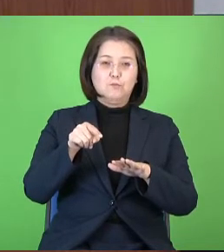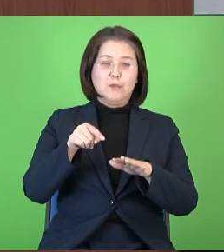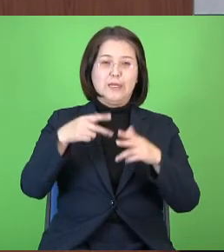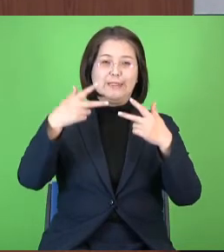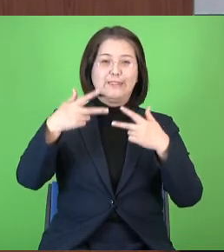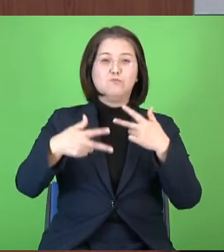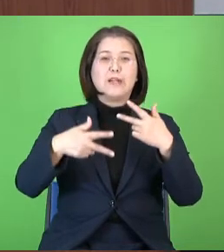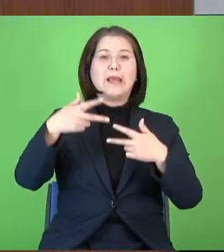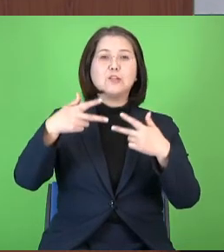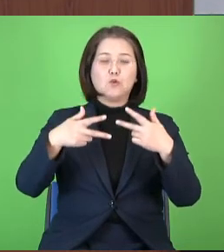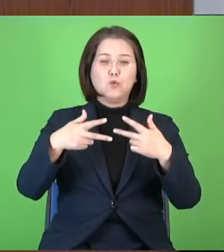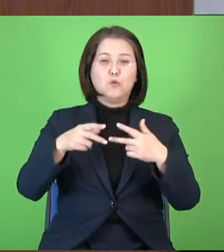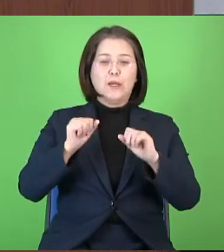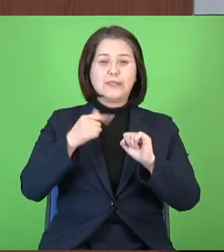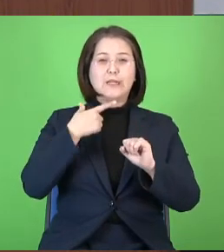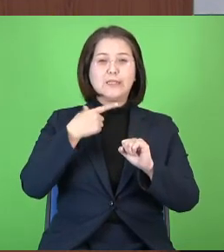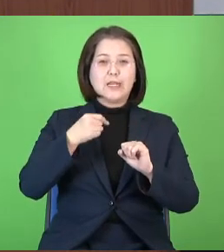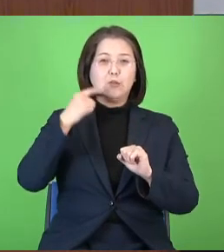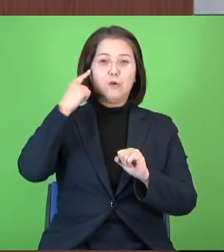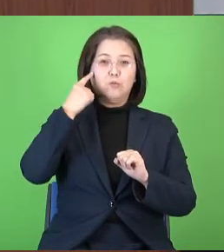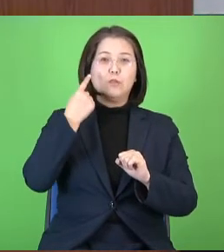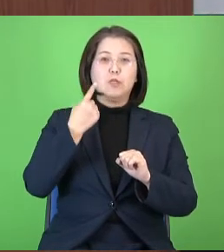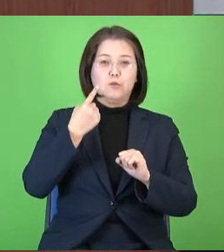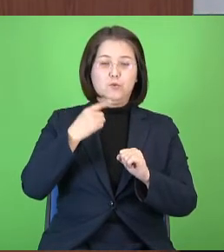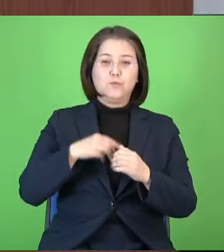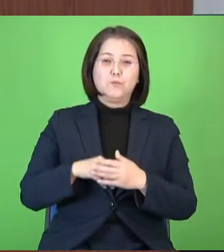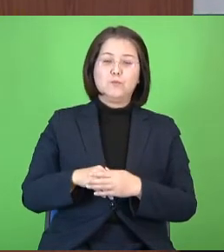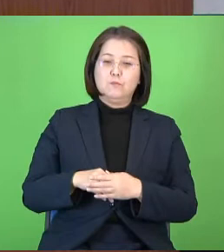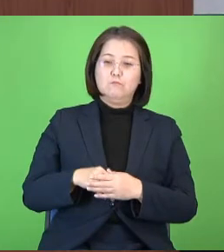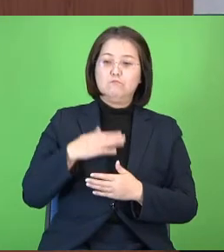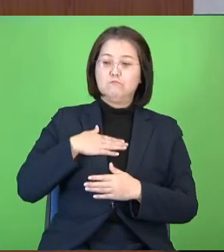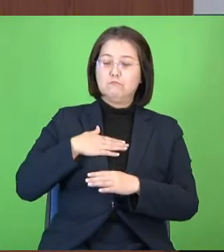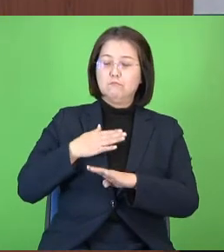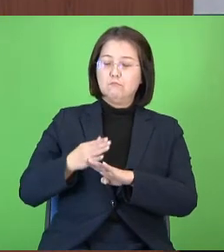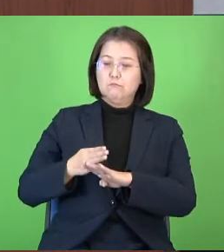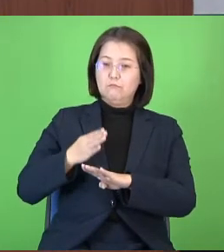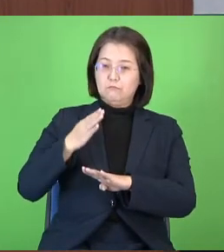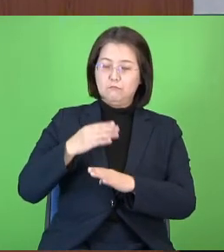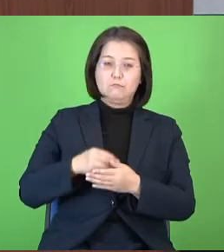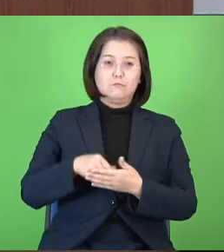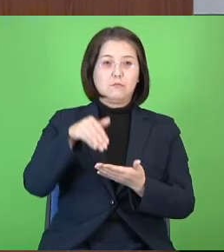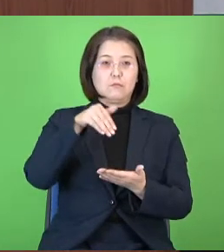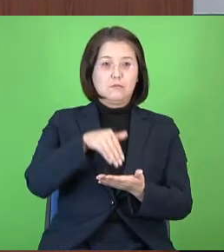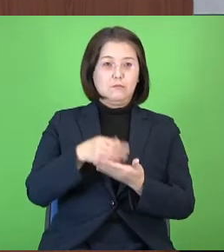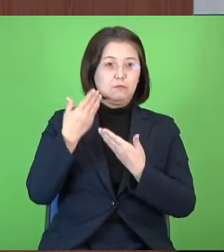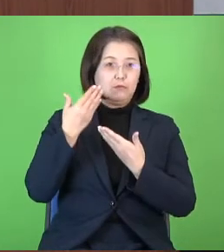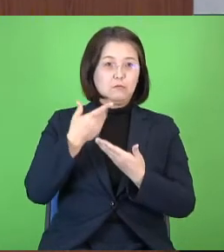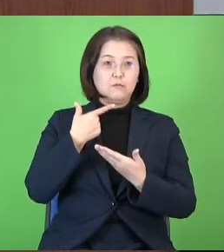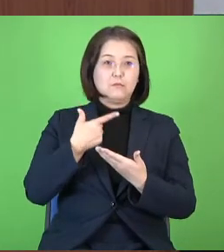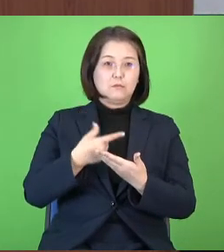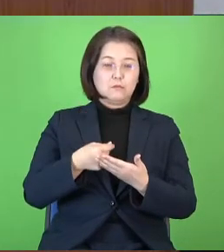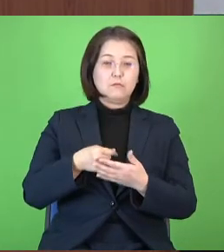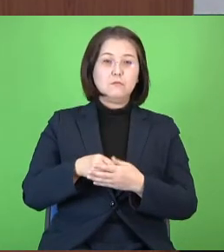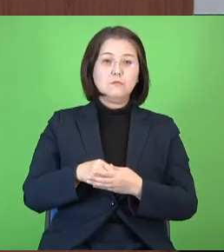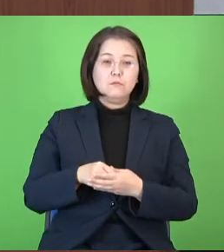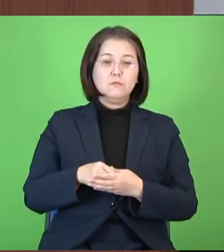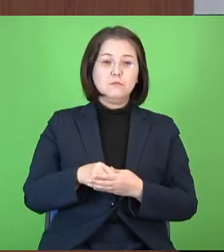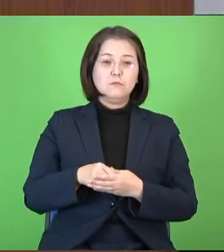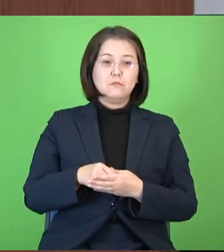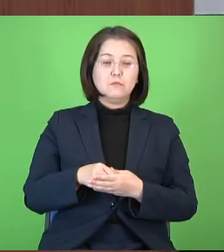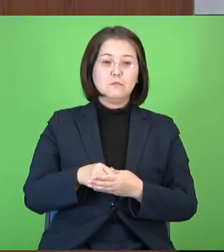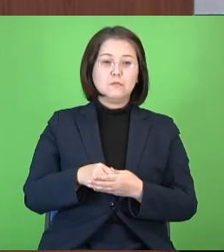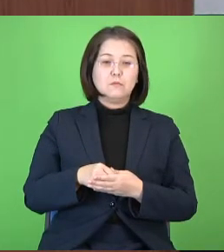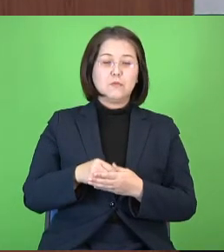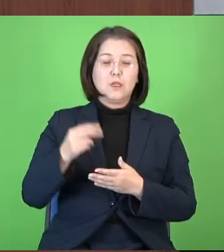ていくもんなんで最終形態ませんが現時点での出来上がりになるわけですけどもまぁできればそれもう